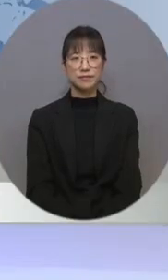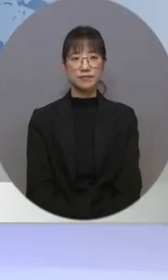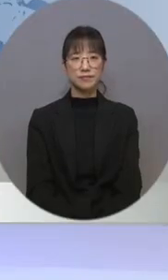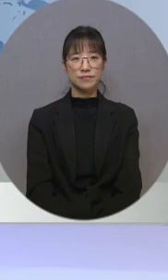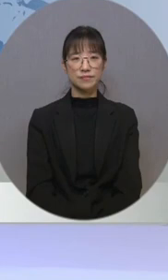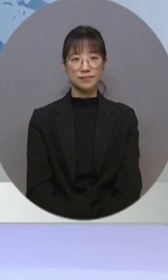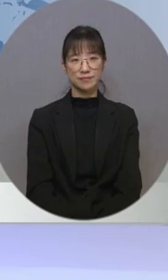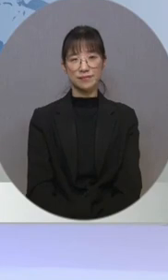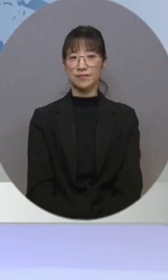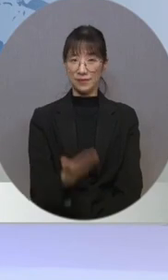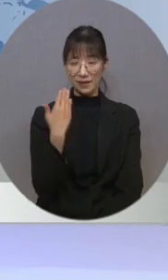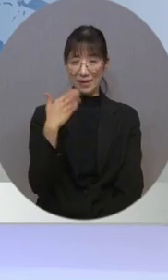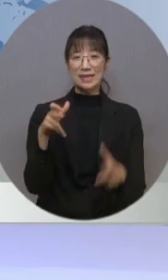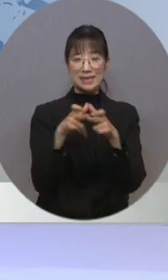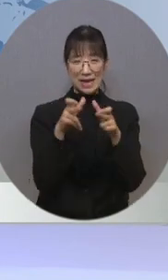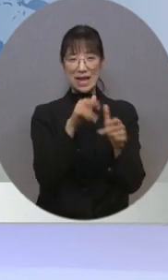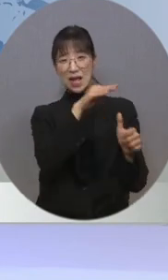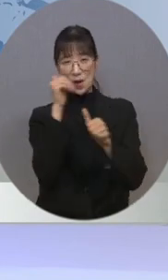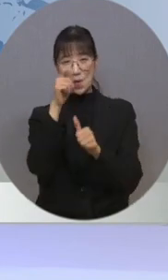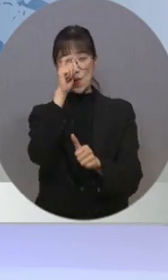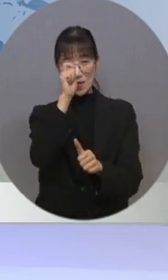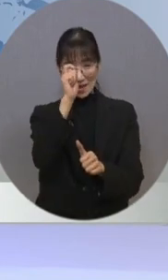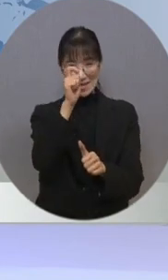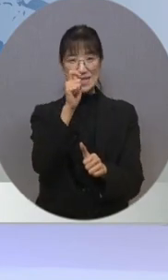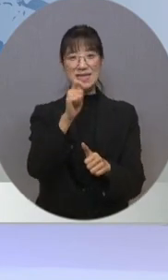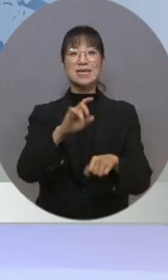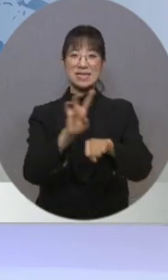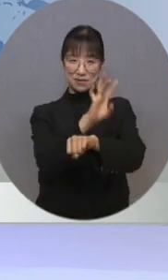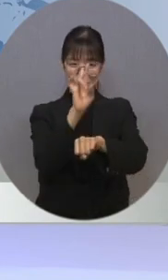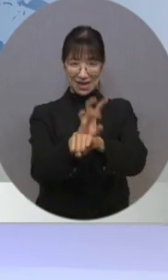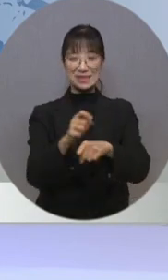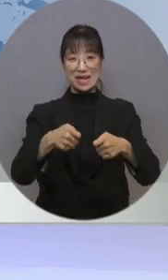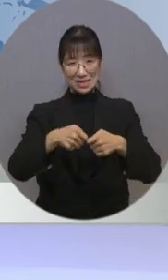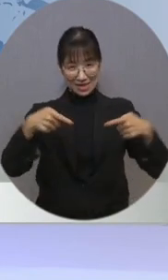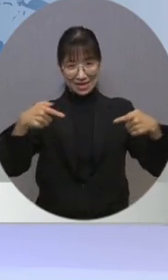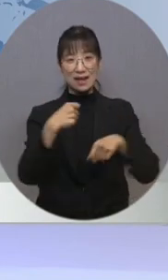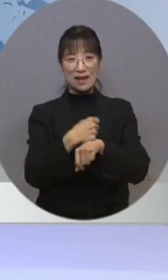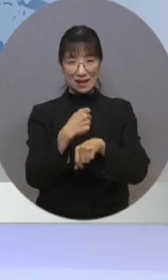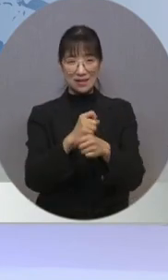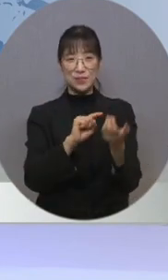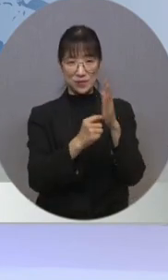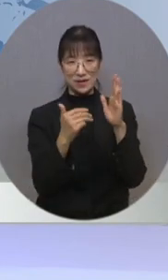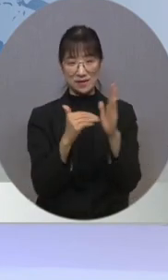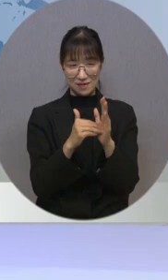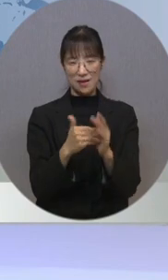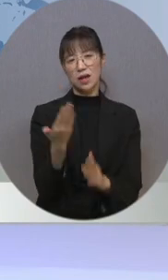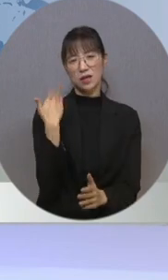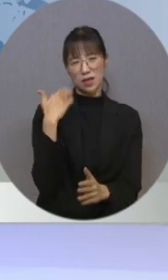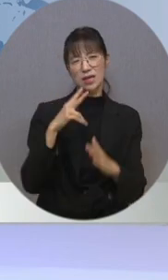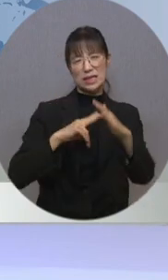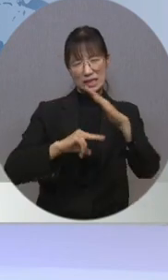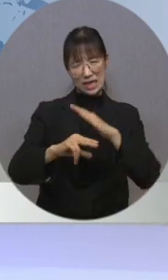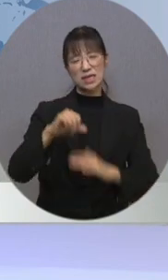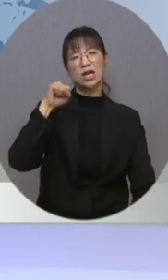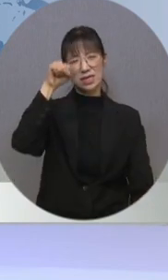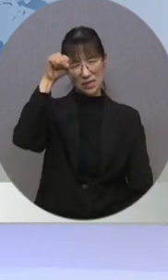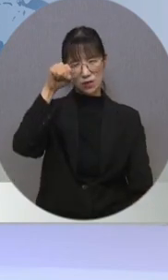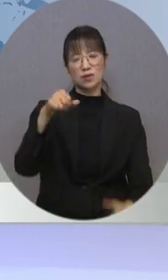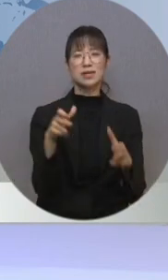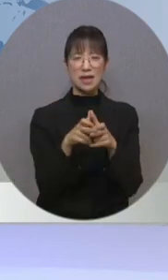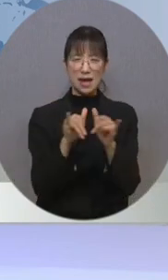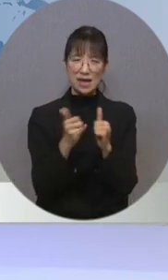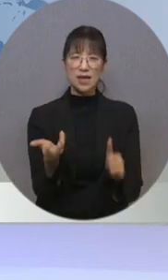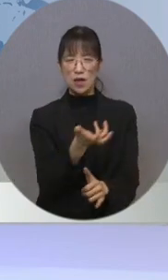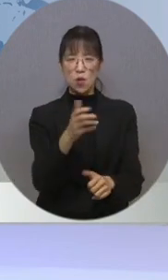앞서 장애인 콜택시 24시간 운영 확대 소식 전해드렸습니다. 최근 지하철 시위 등 장애인 이동권에